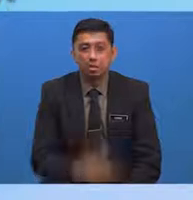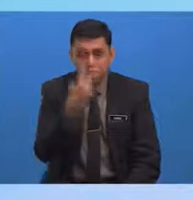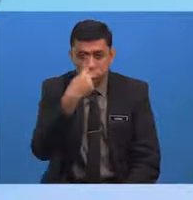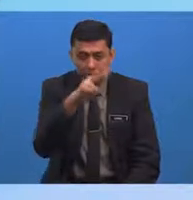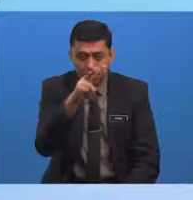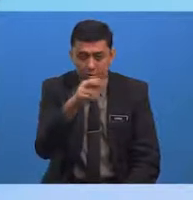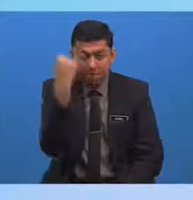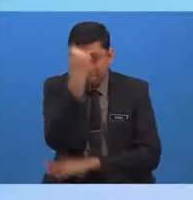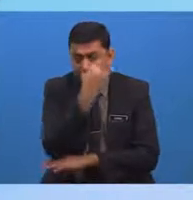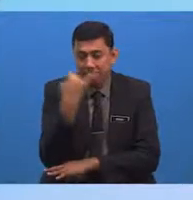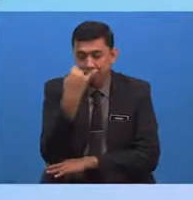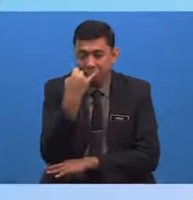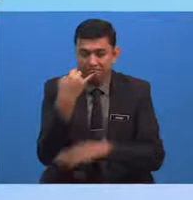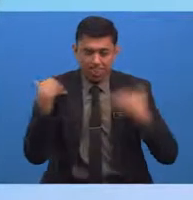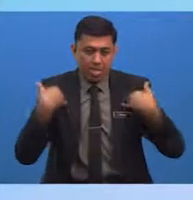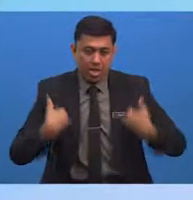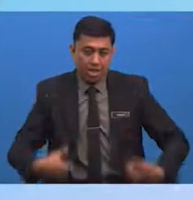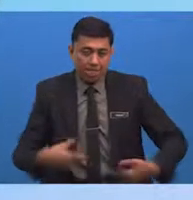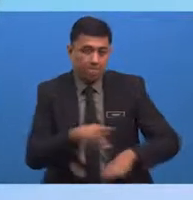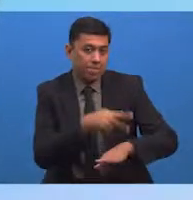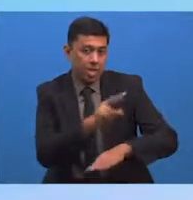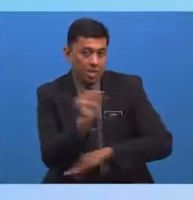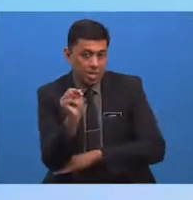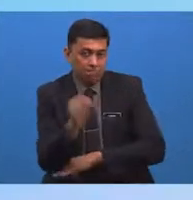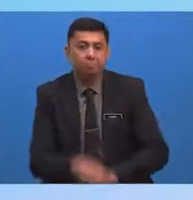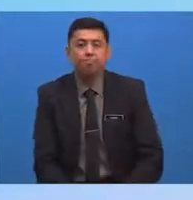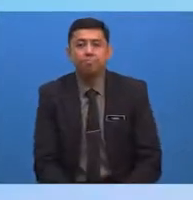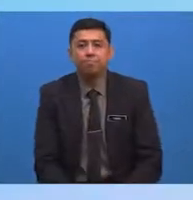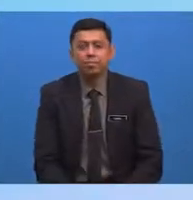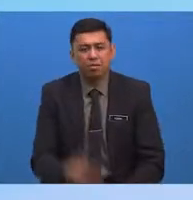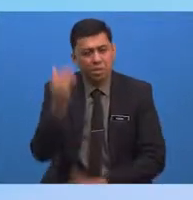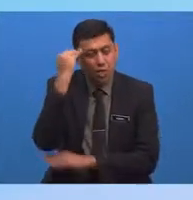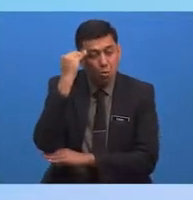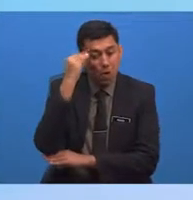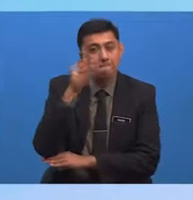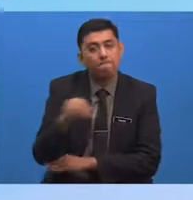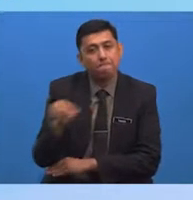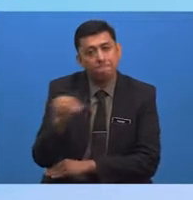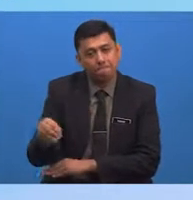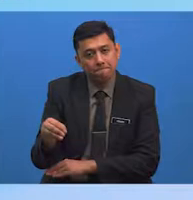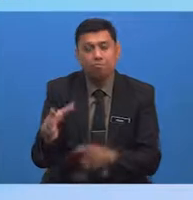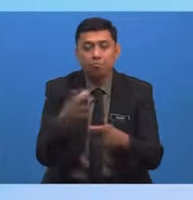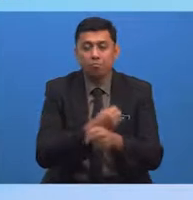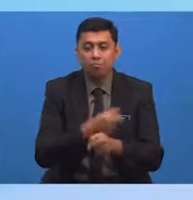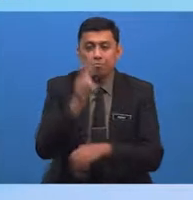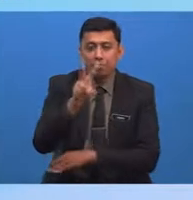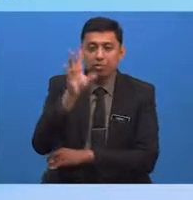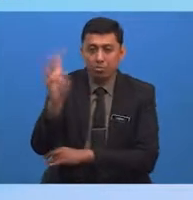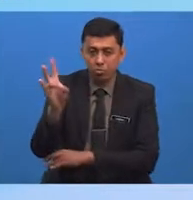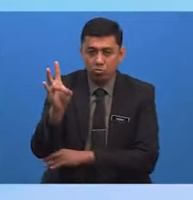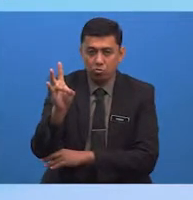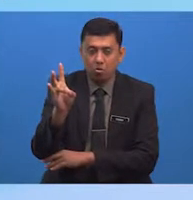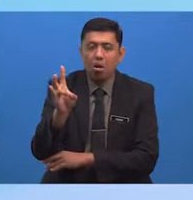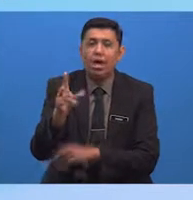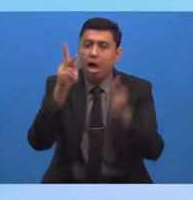perhatikan keindahan busana tradisional etnik Iban. Tahukah murid-murid, terdapat kira-kira 27 etnik di